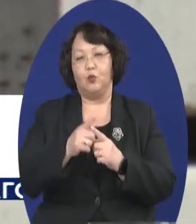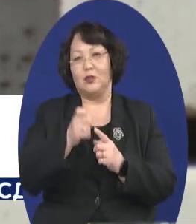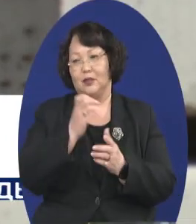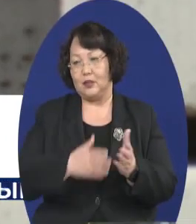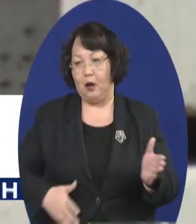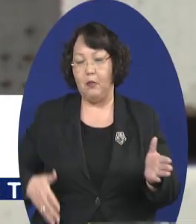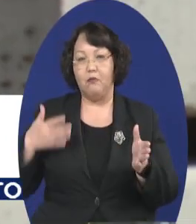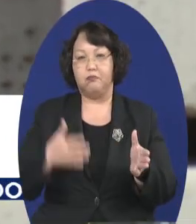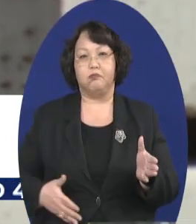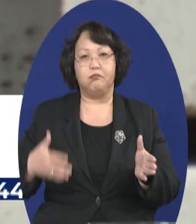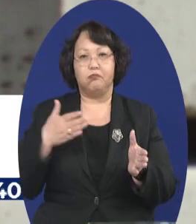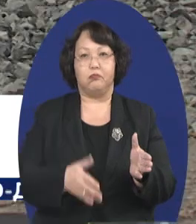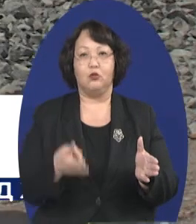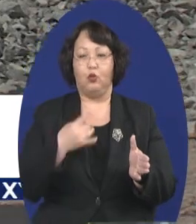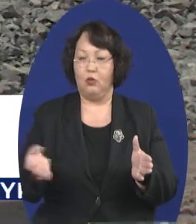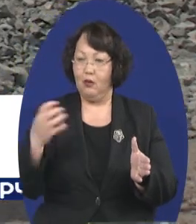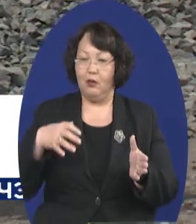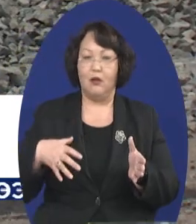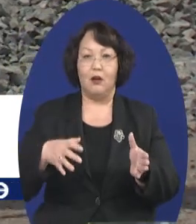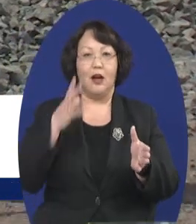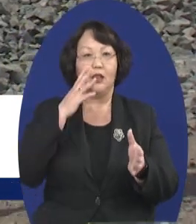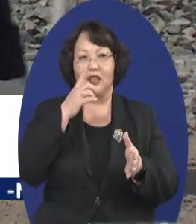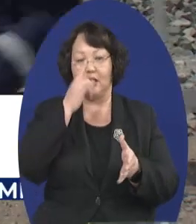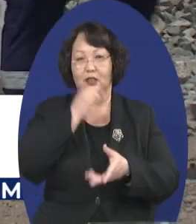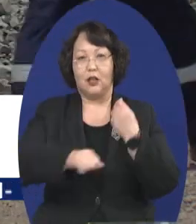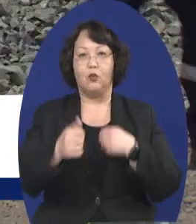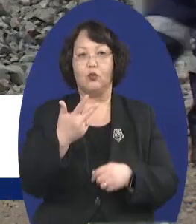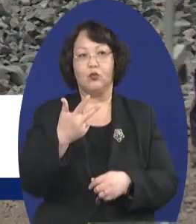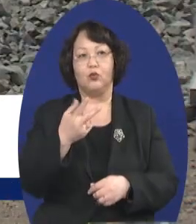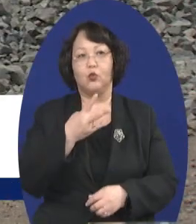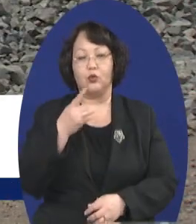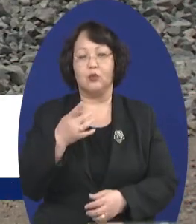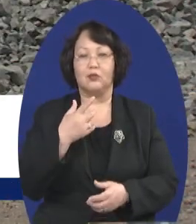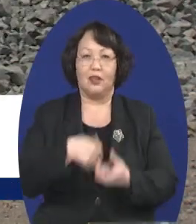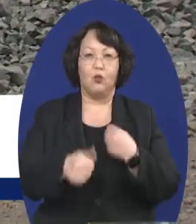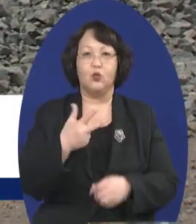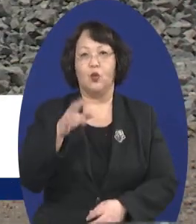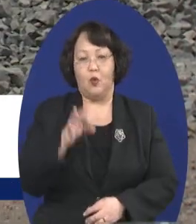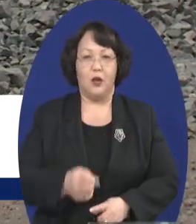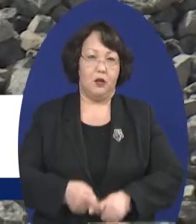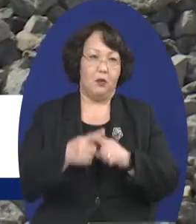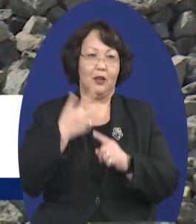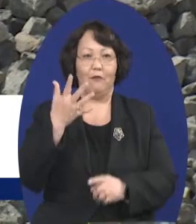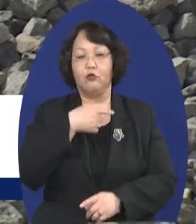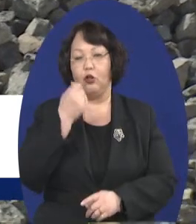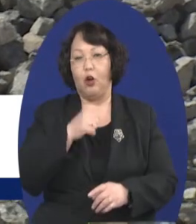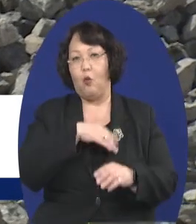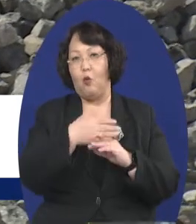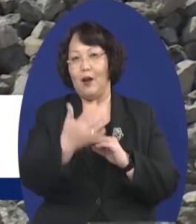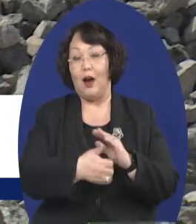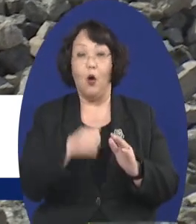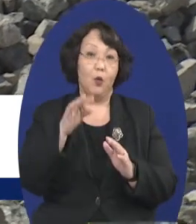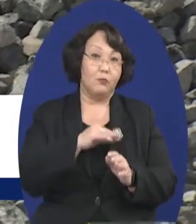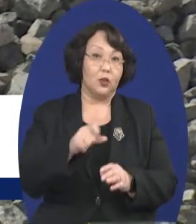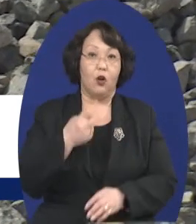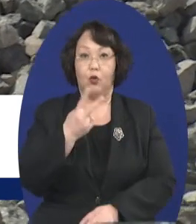болсноор жилд экспортлох нүүрсний хэмжээ 30% өсөх тооцоо гарчээ. Түүнчлэн 5 толгойн бүлгээрд орчмын уурхаануудын олборлолтын хэмжээг